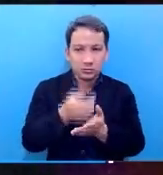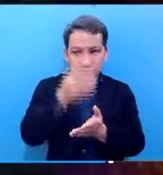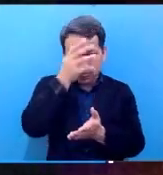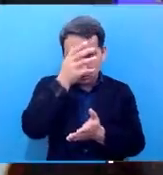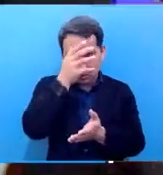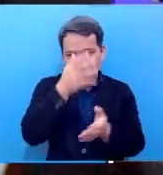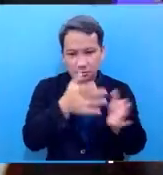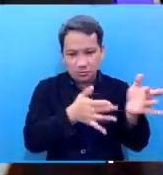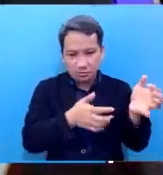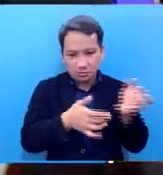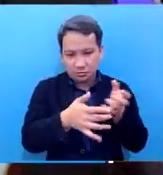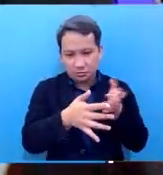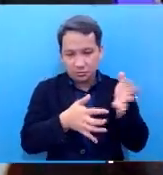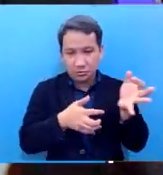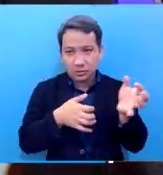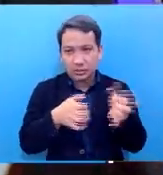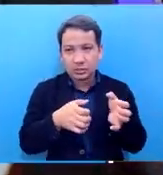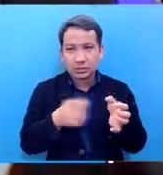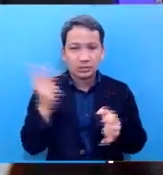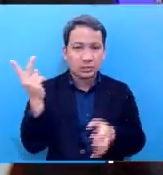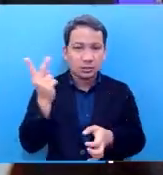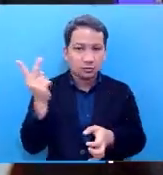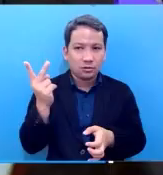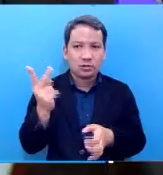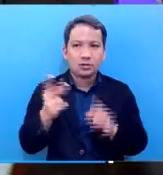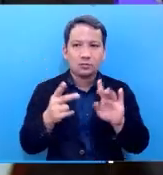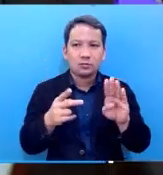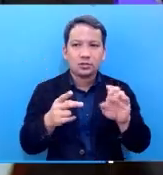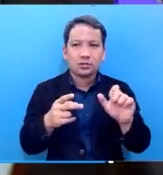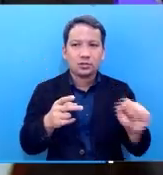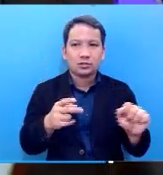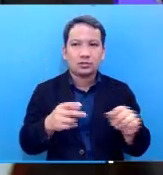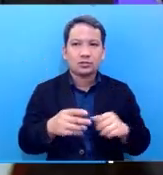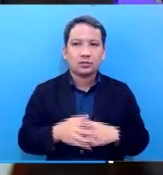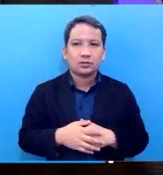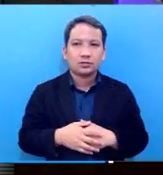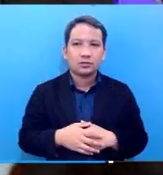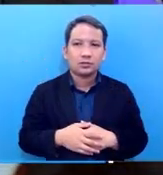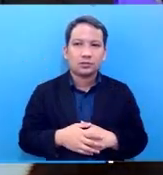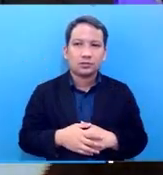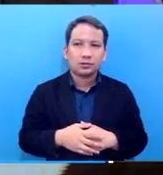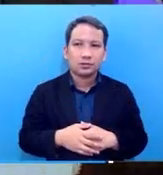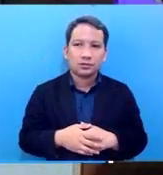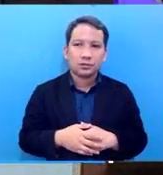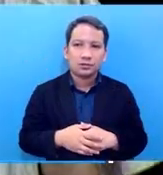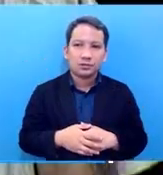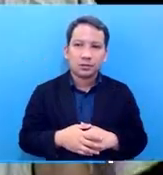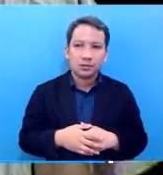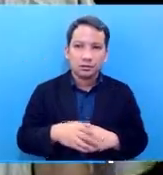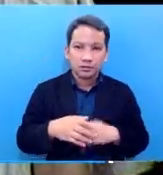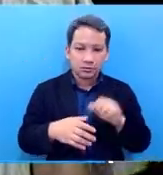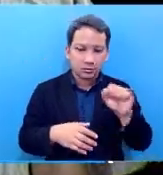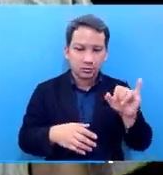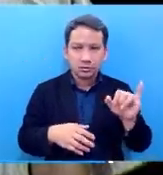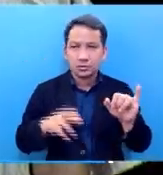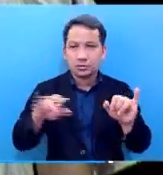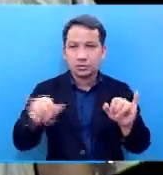harpist na sina Benedicto Costaños Sr. at Benedicto Costaños Jr.